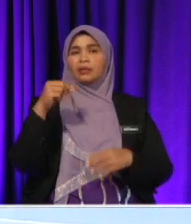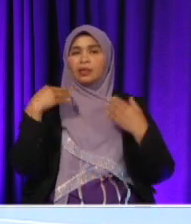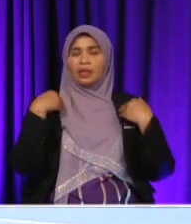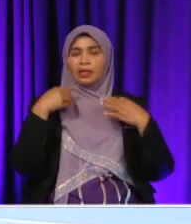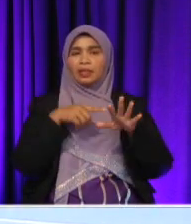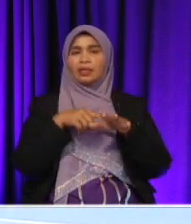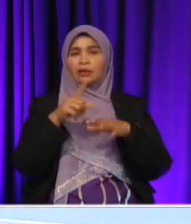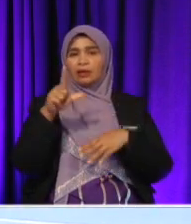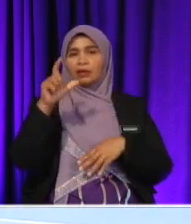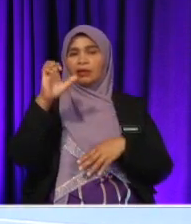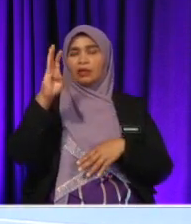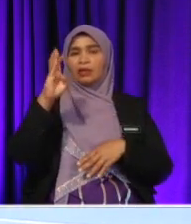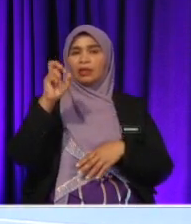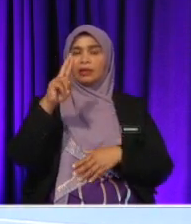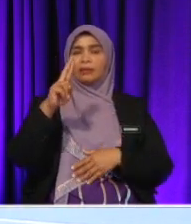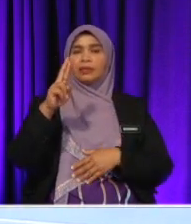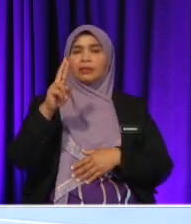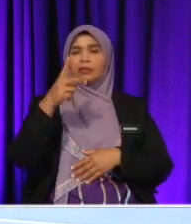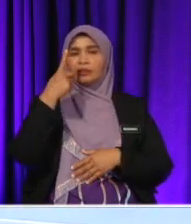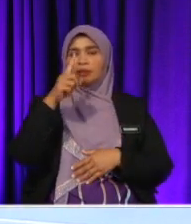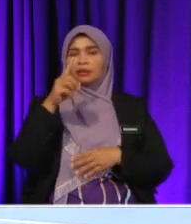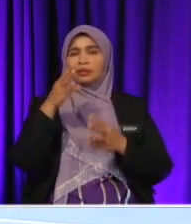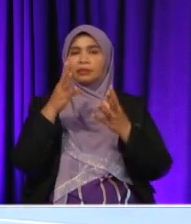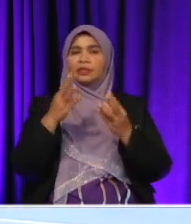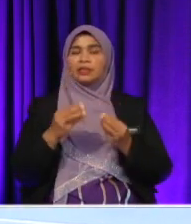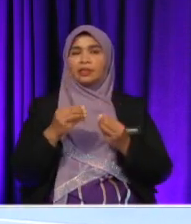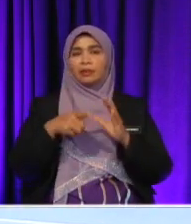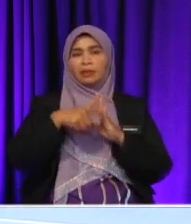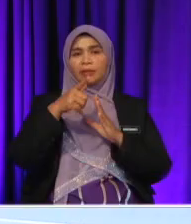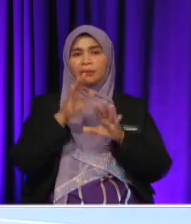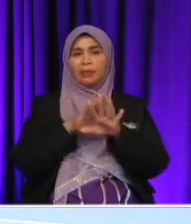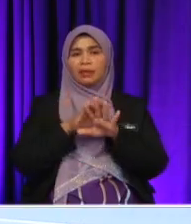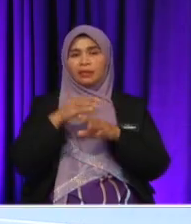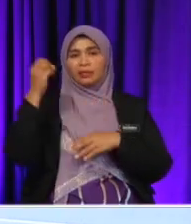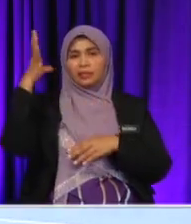nipis dan juga rata untuk menyerap lebih banyak cahaya matahari